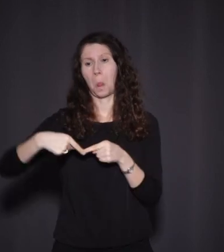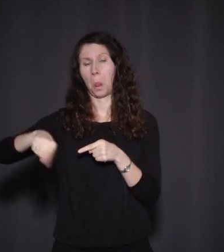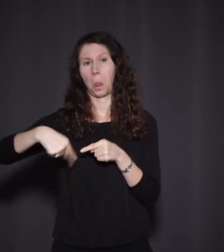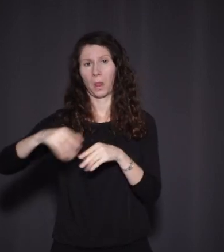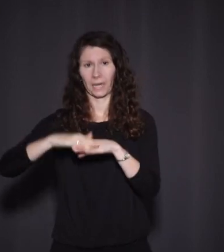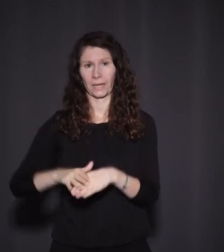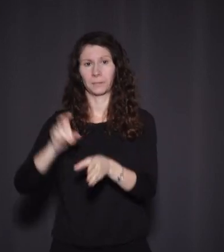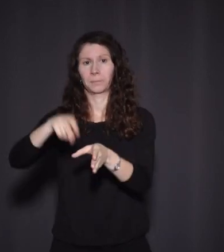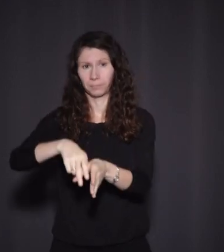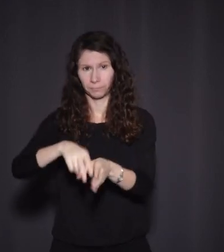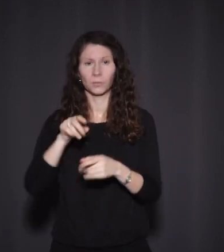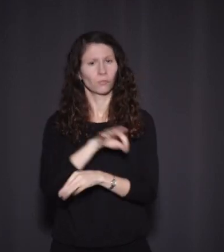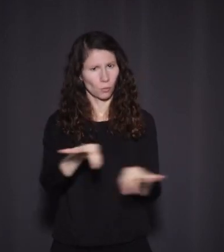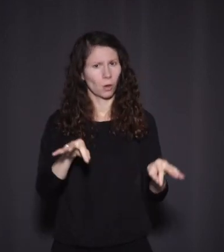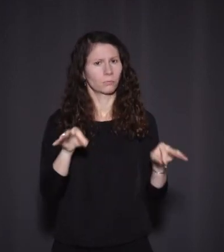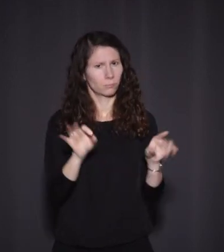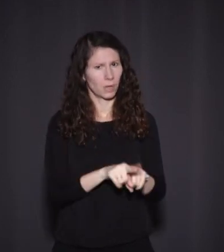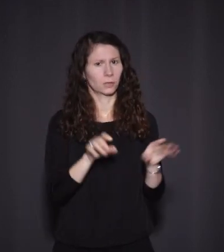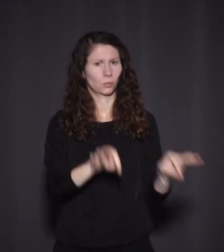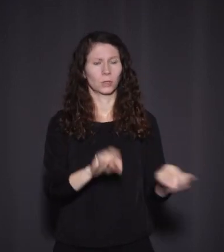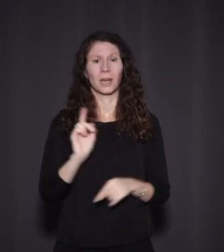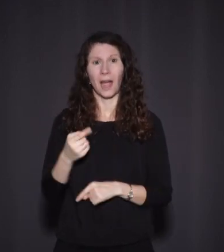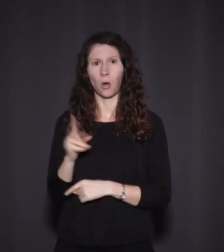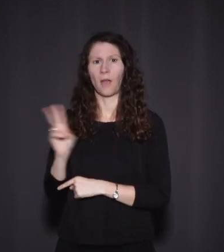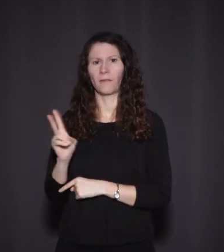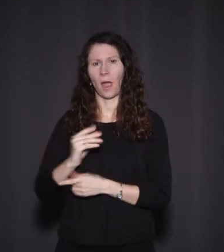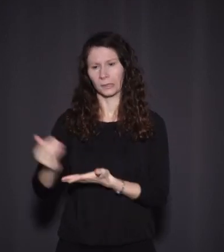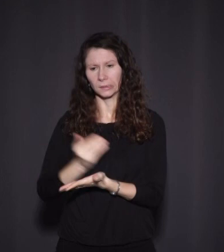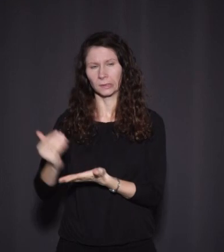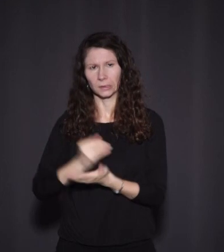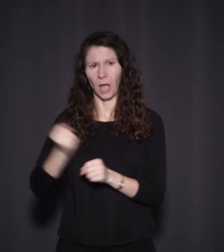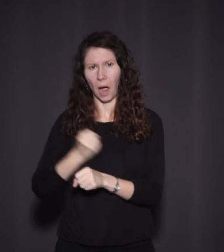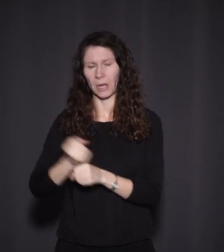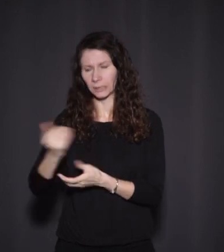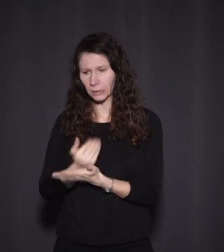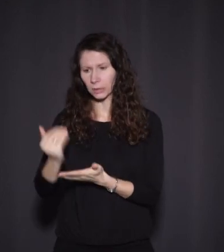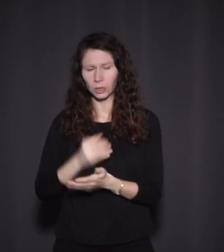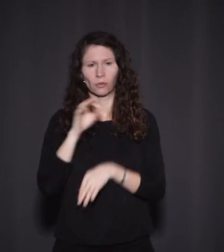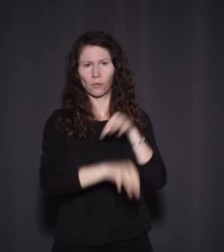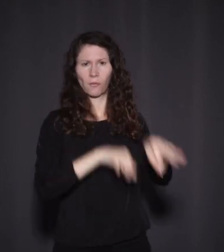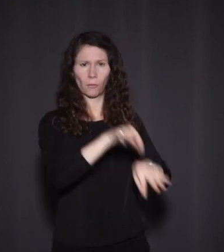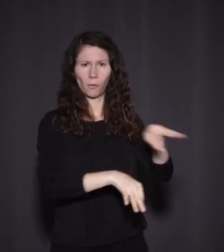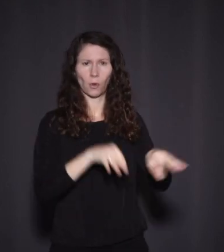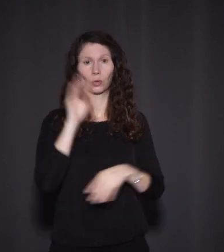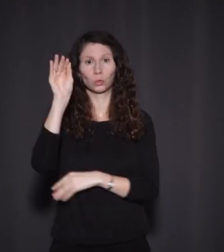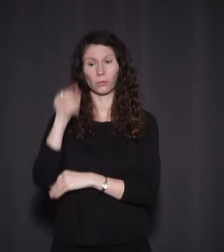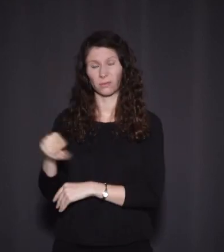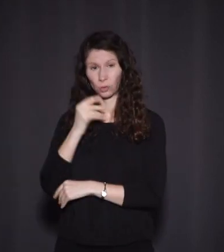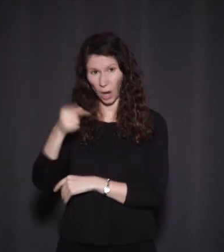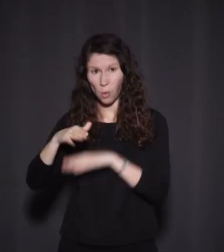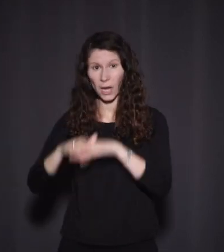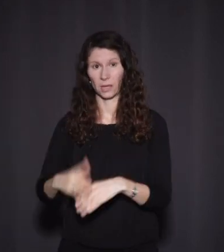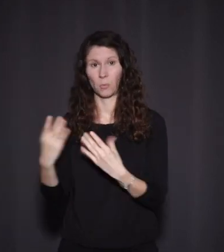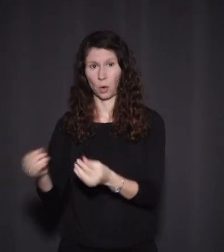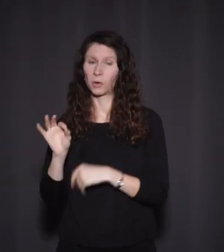und gleichzeitig auch fair gegenüber denen zu sein, die das Ganze erwirtschaften müssen und auch in Zukunft irgendwann dann mal Rente haben wollen.